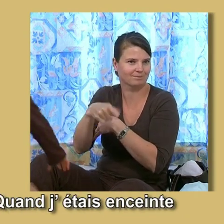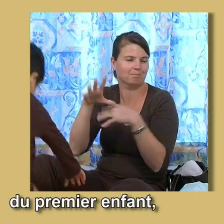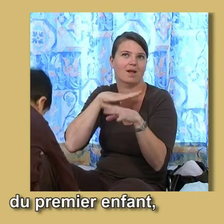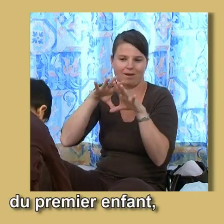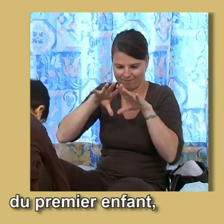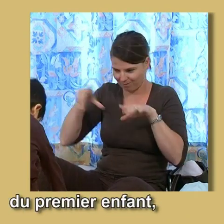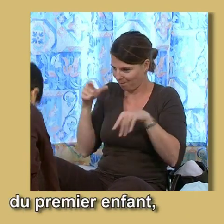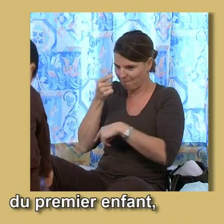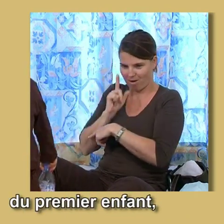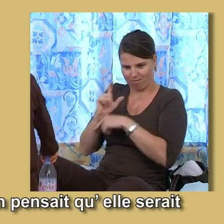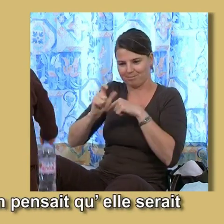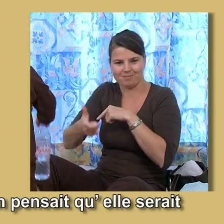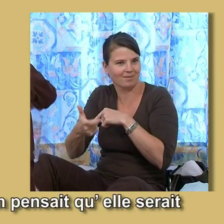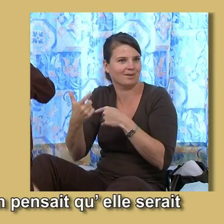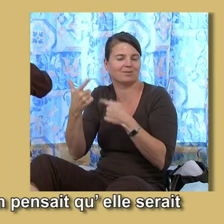enfant,